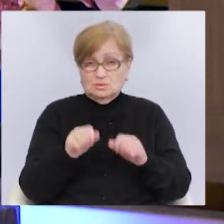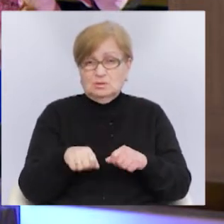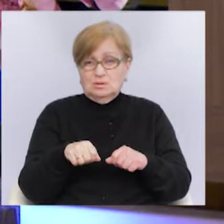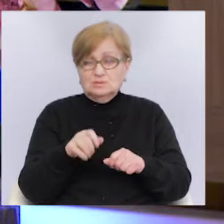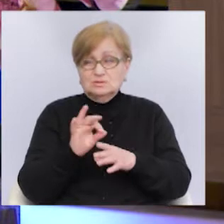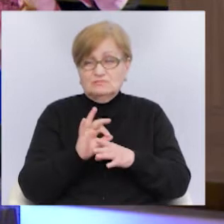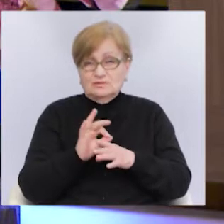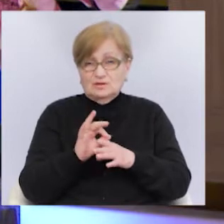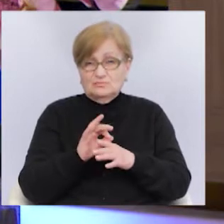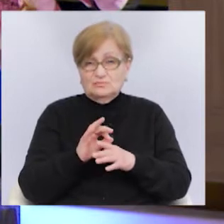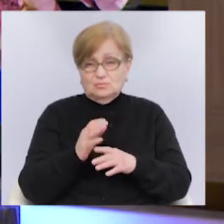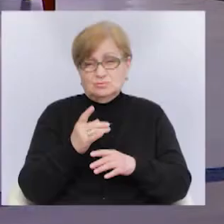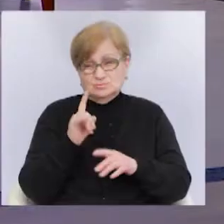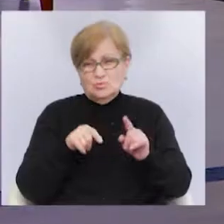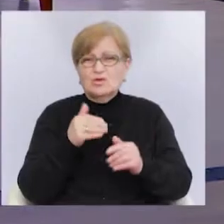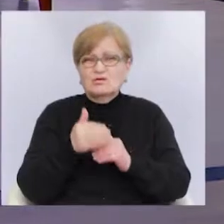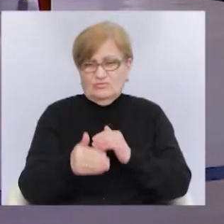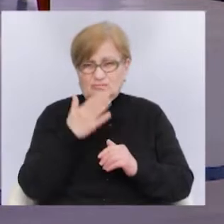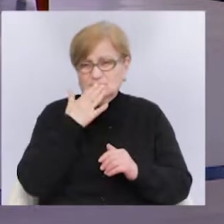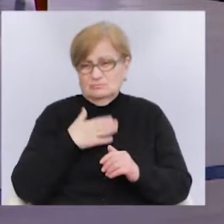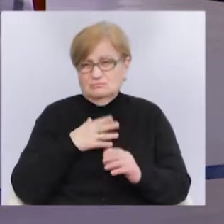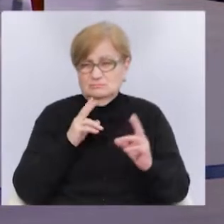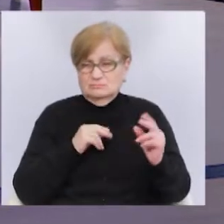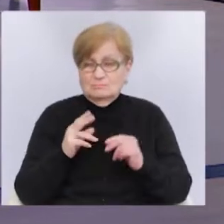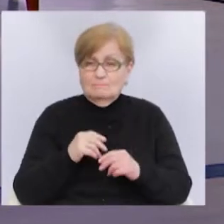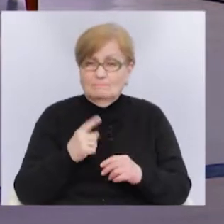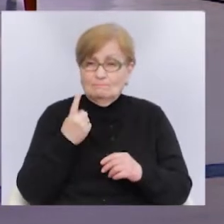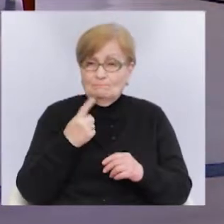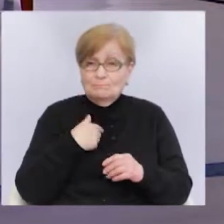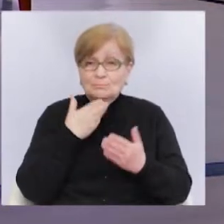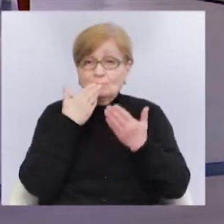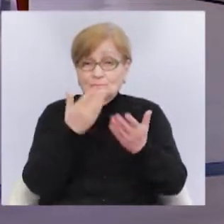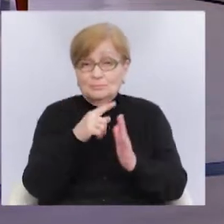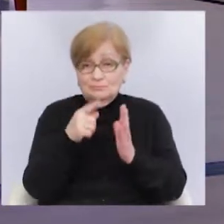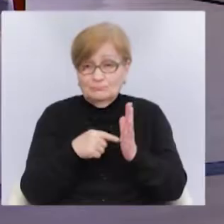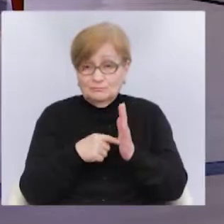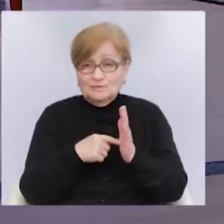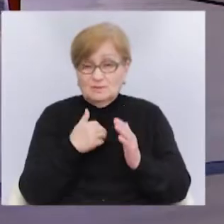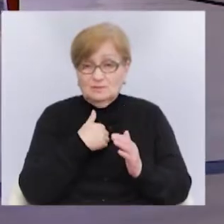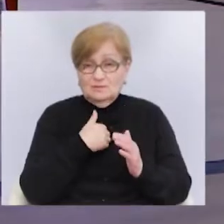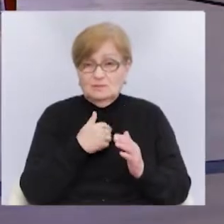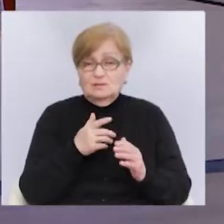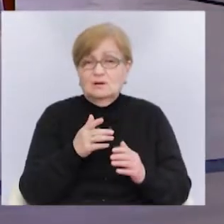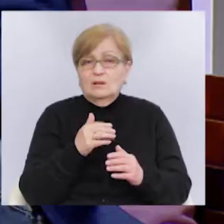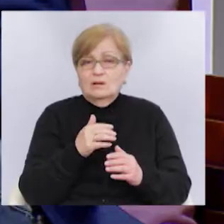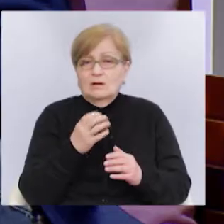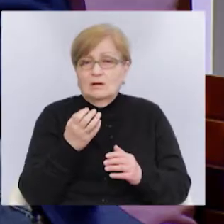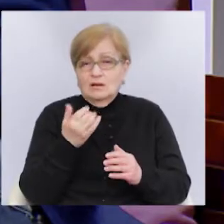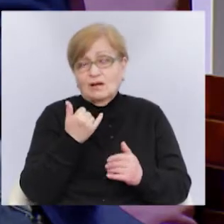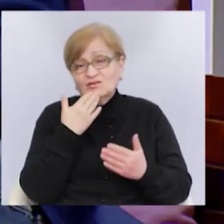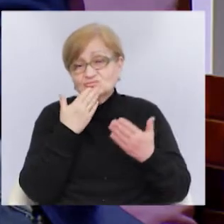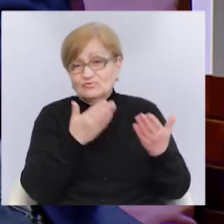ნაკლებად ვინერვიულოთ. კი ბატონო. ნინო, სანამ აი კიდე ერთ მნიშვნელოვან საკითხზე გადავალთ, რაც გაჯეტები არის,